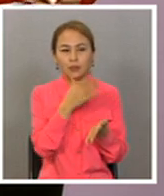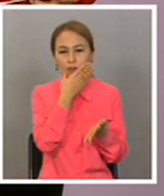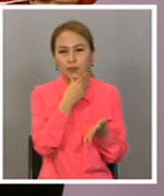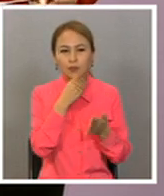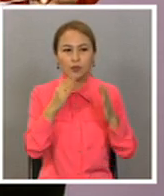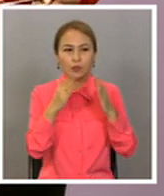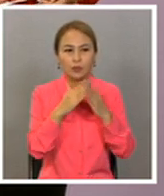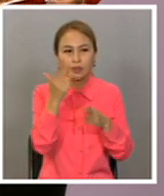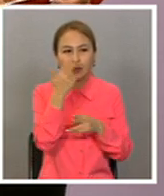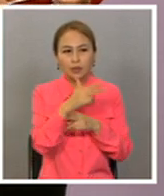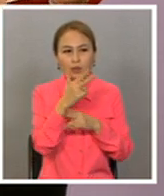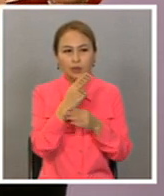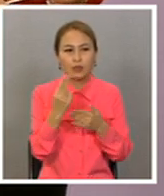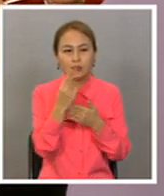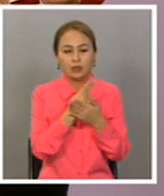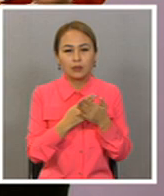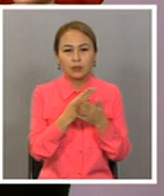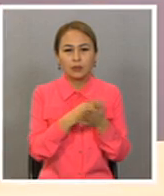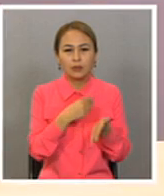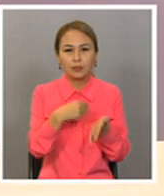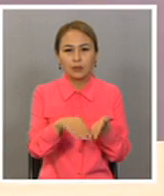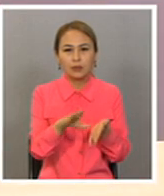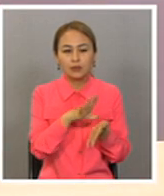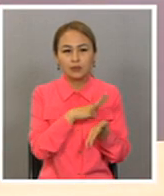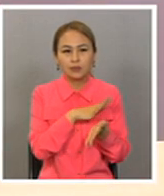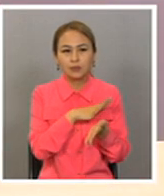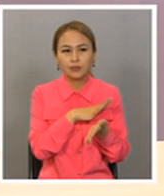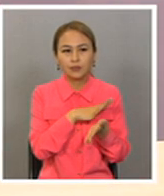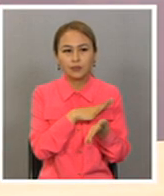Әдемі үй бейнеленген суретті сатып алды.